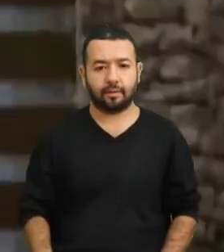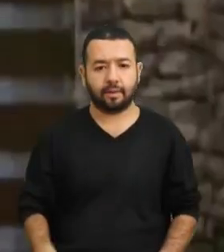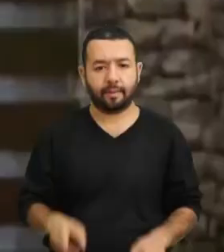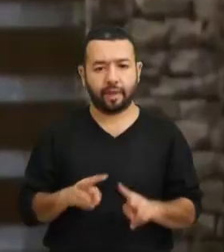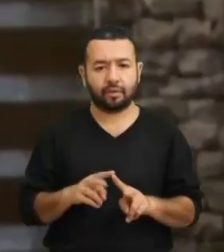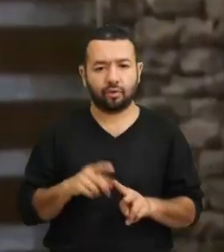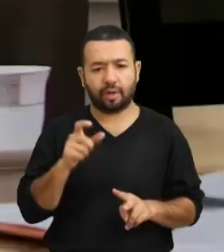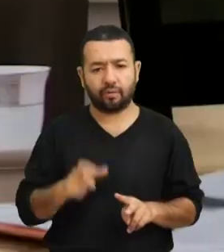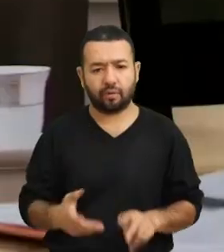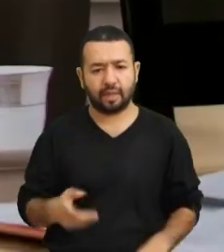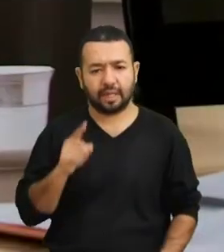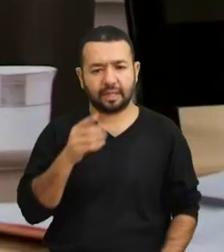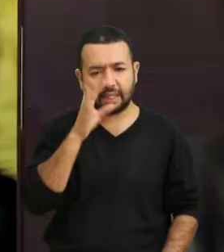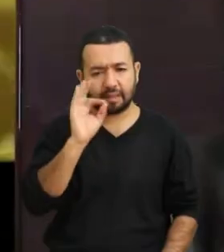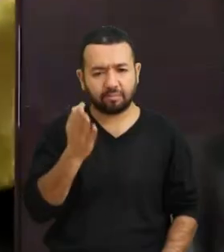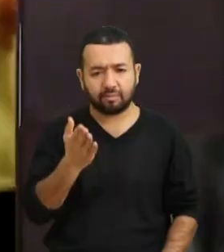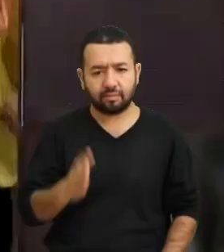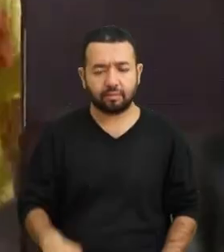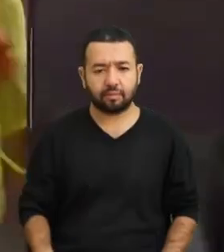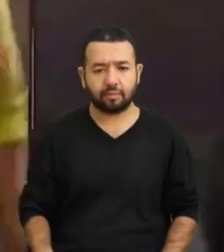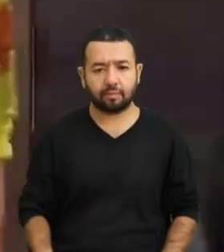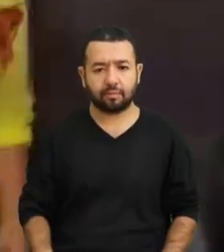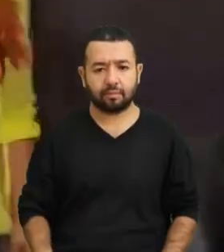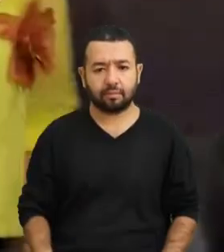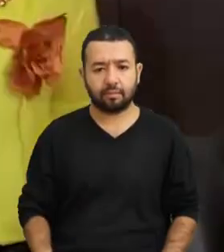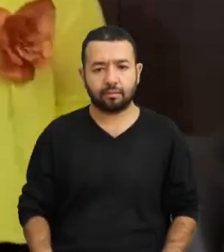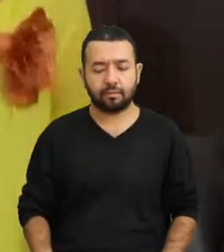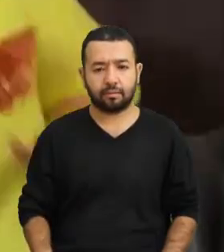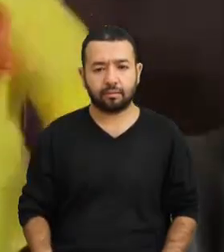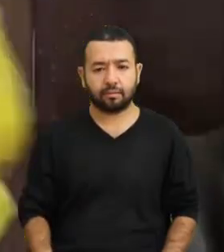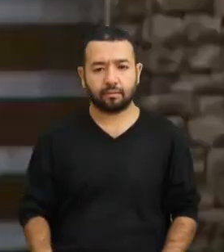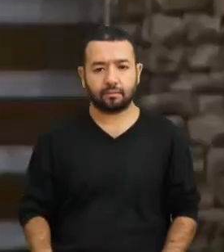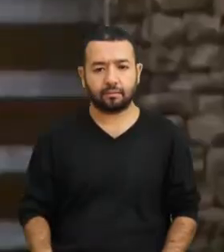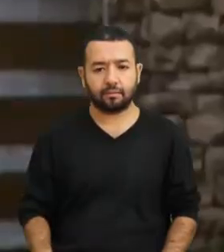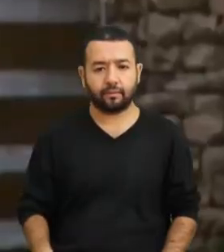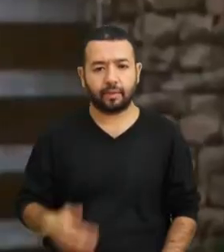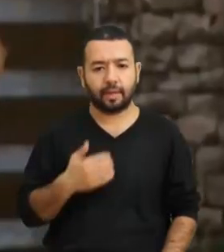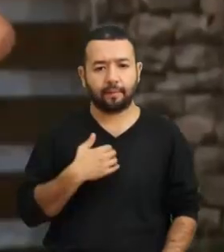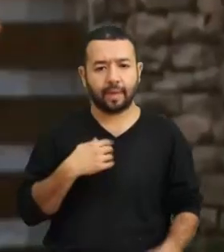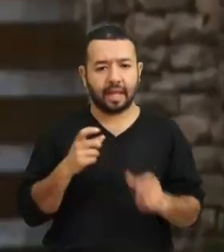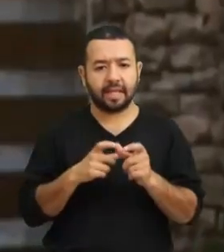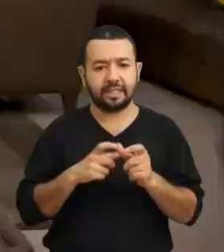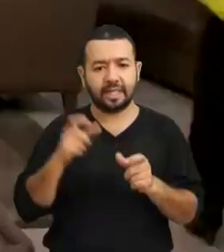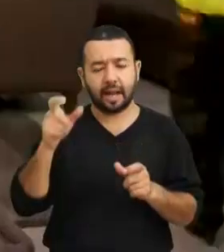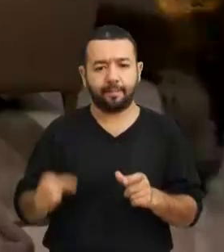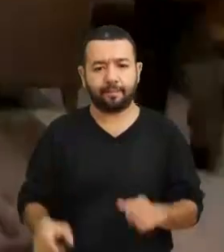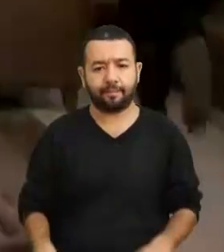Marshmallow, sen kimsin? Zehra telaşla içeri daldı. Ay ben Sarp Bey'in...